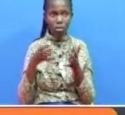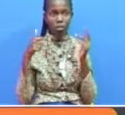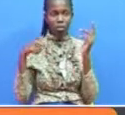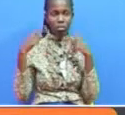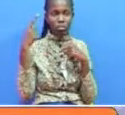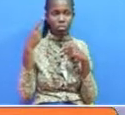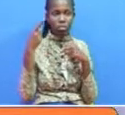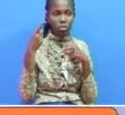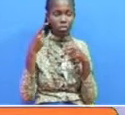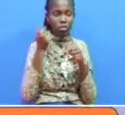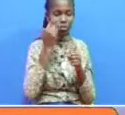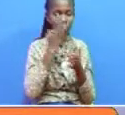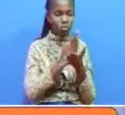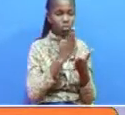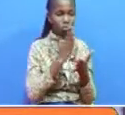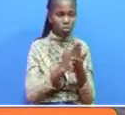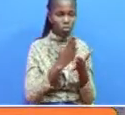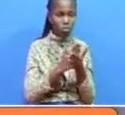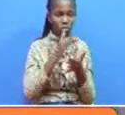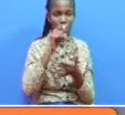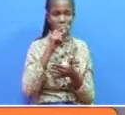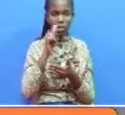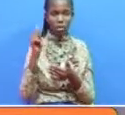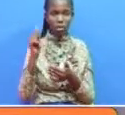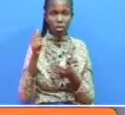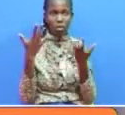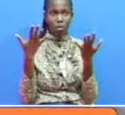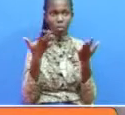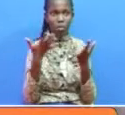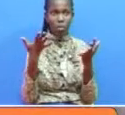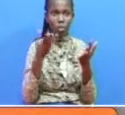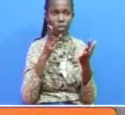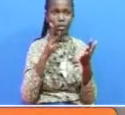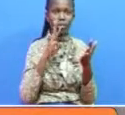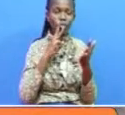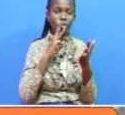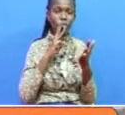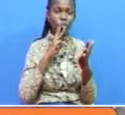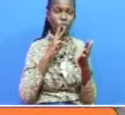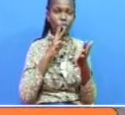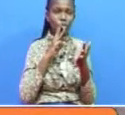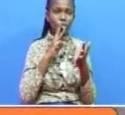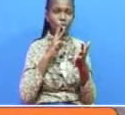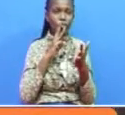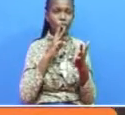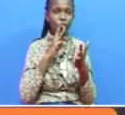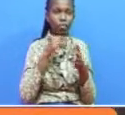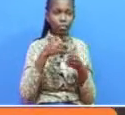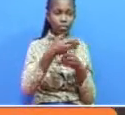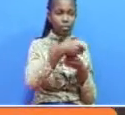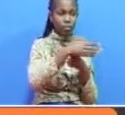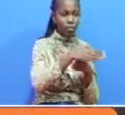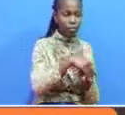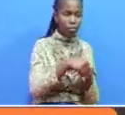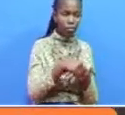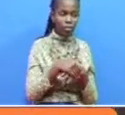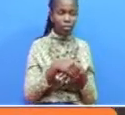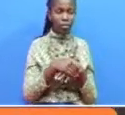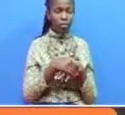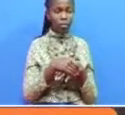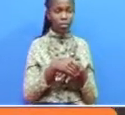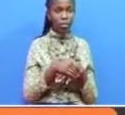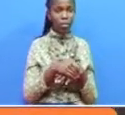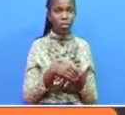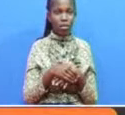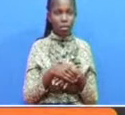matunda akakide kana muta waya atanula unayikitiki wisio nisiki vodhoka ni okambo waya ata ni wavuku wa na ene